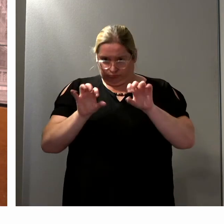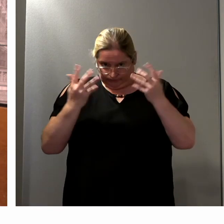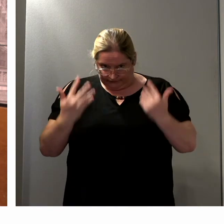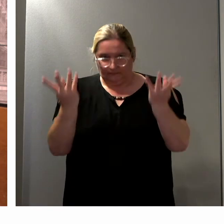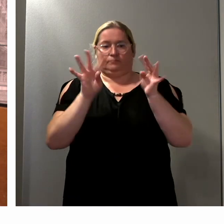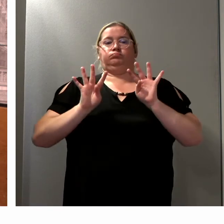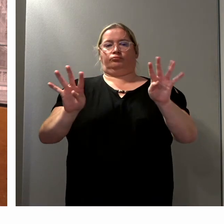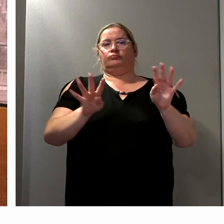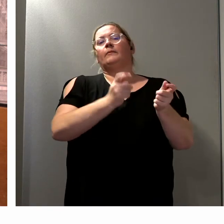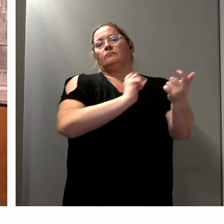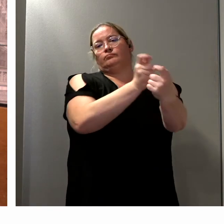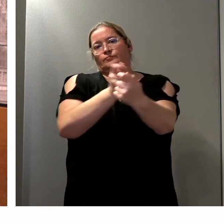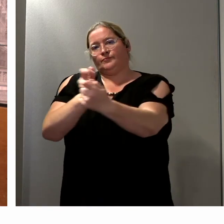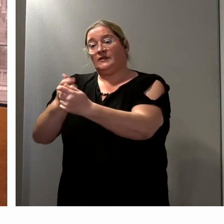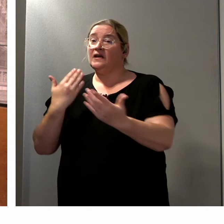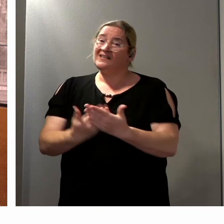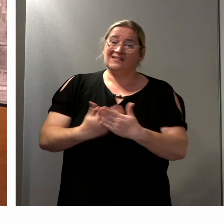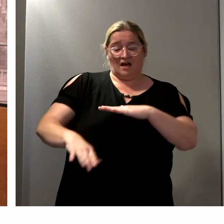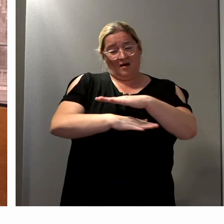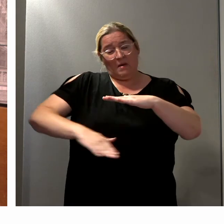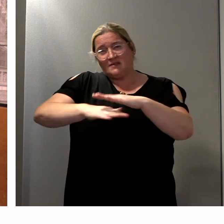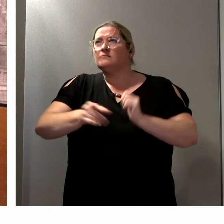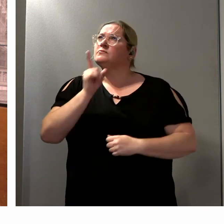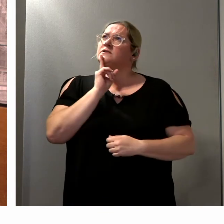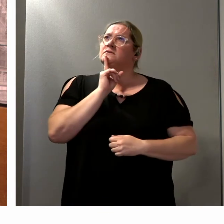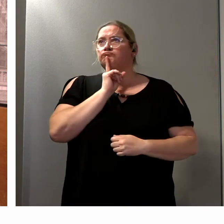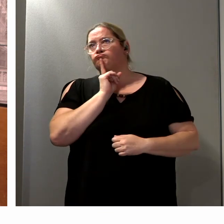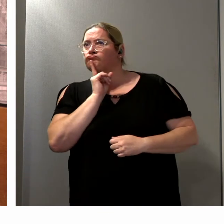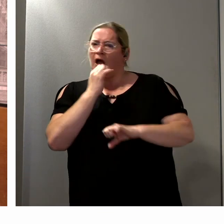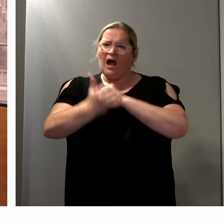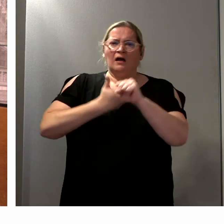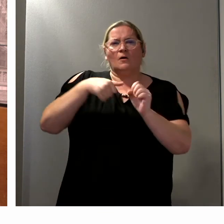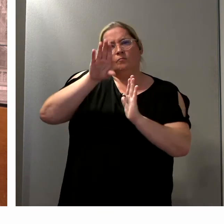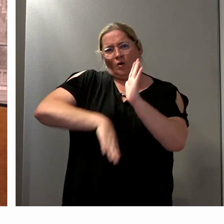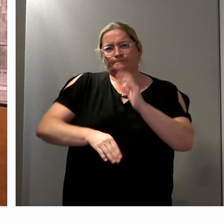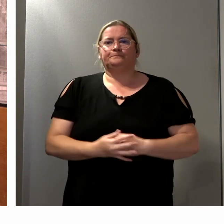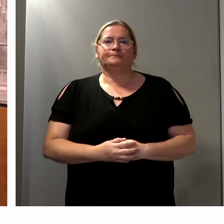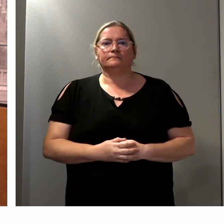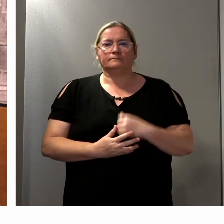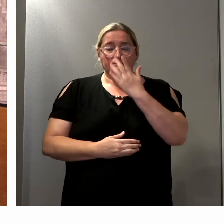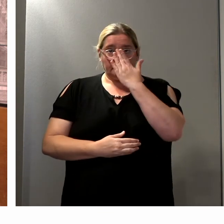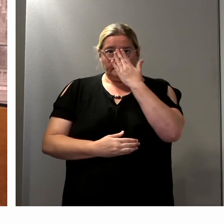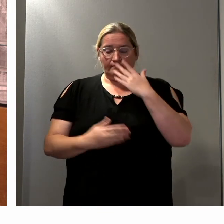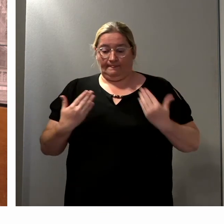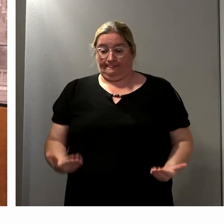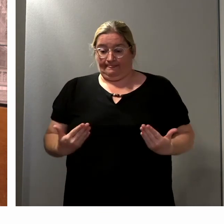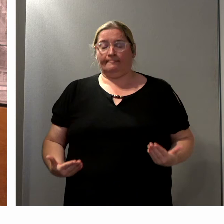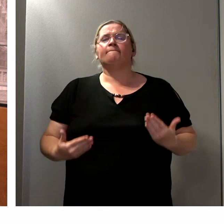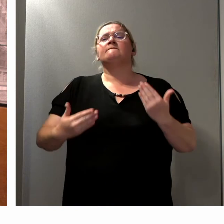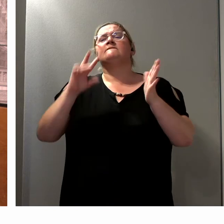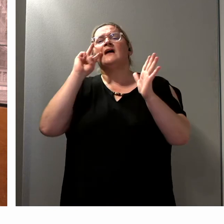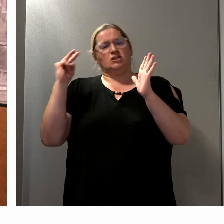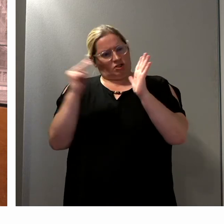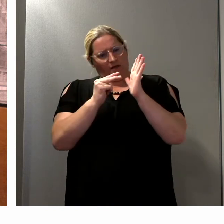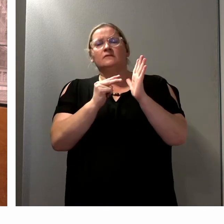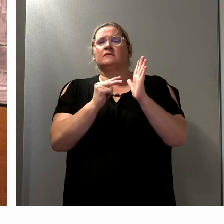C'est finalement les grands piliers que nous déployons depuis un peu moins d'1 an. Je pense aujourd'hui que la charte d'accessibilité